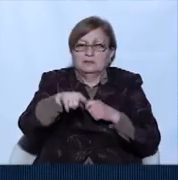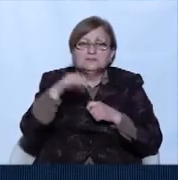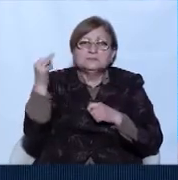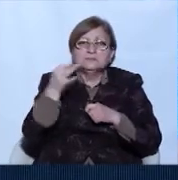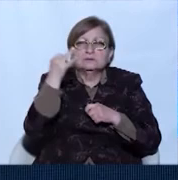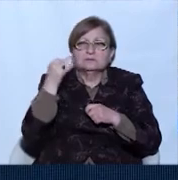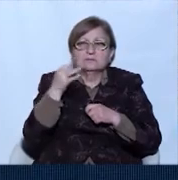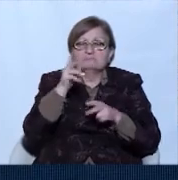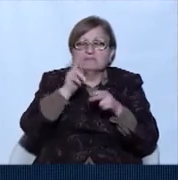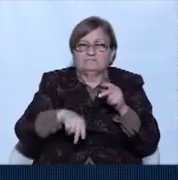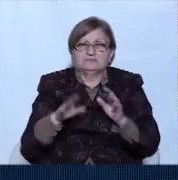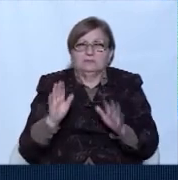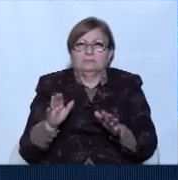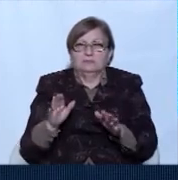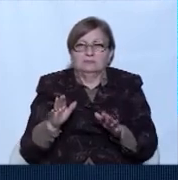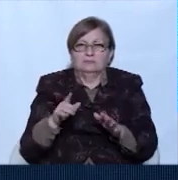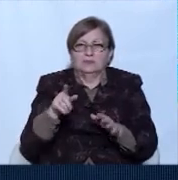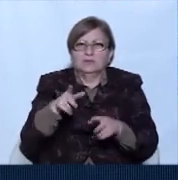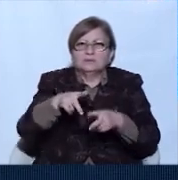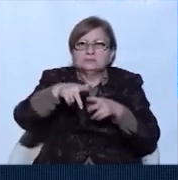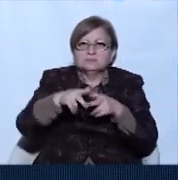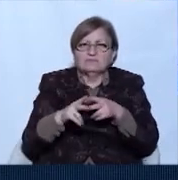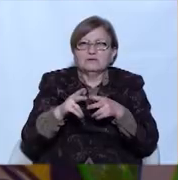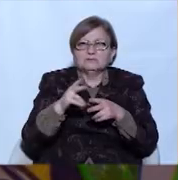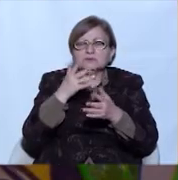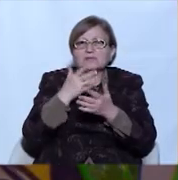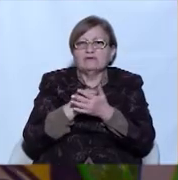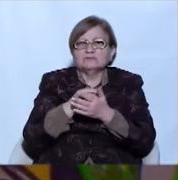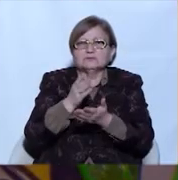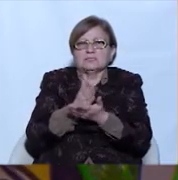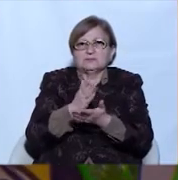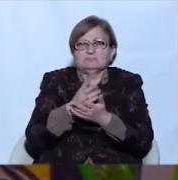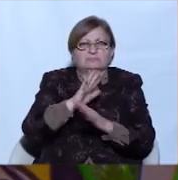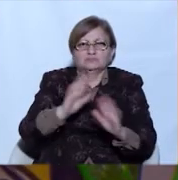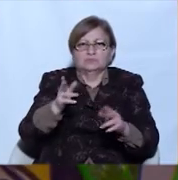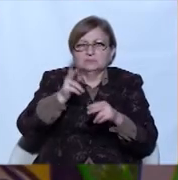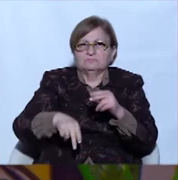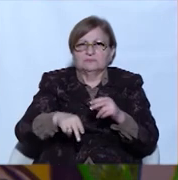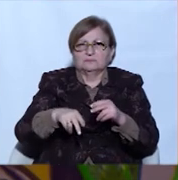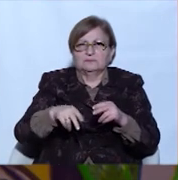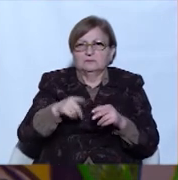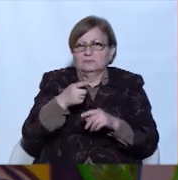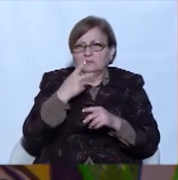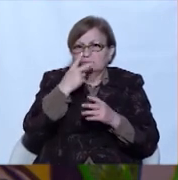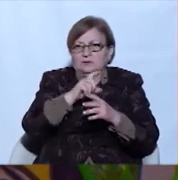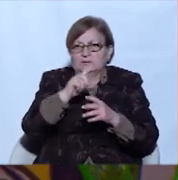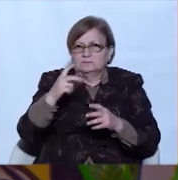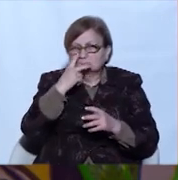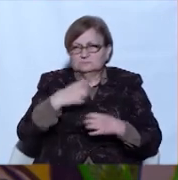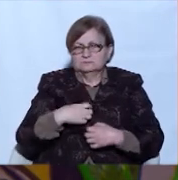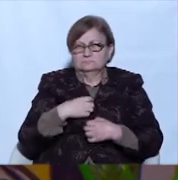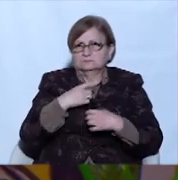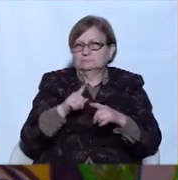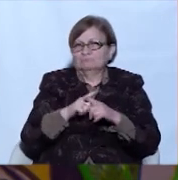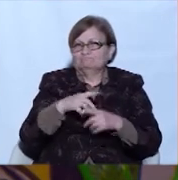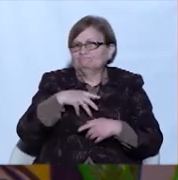ისტორია თავრდება, ის წყვეტს თავის არსებობას. ძალიან დამთრგუნველი მინიატურა